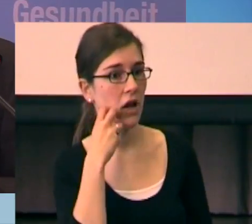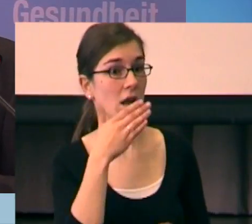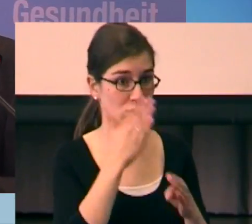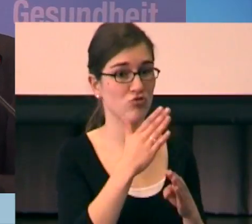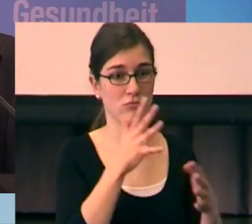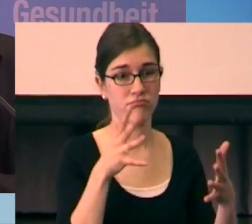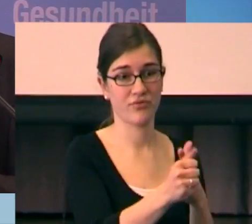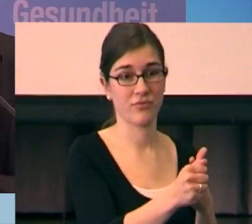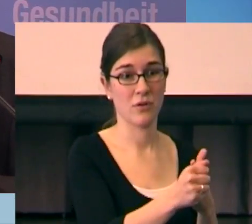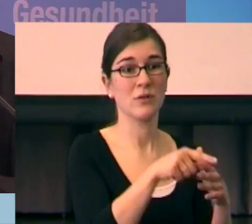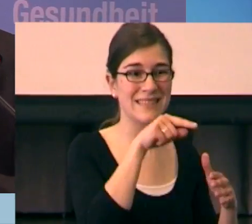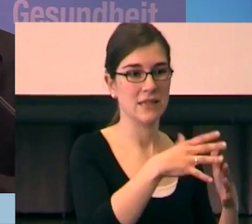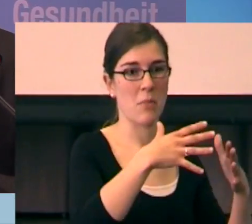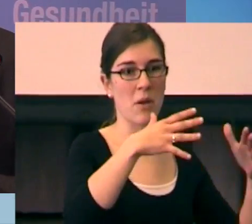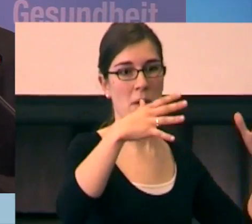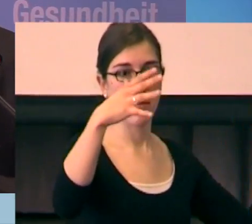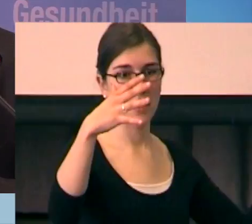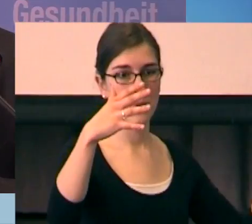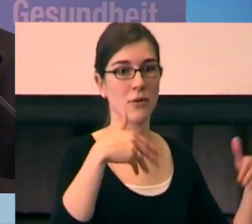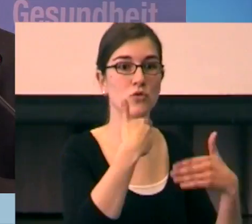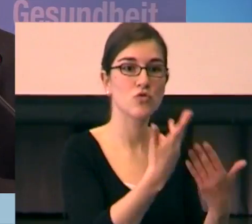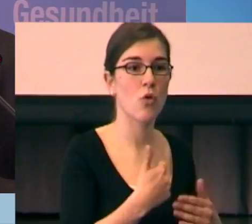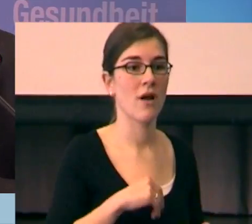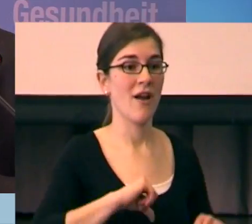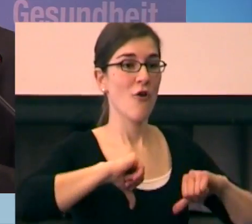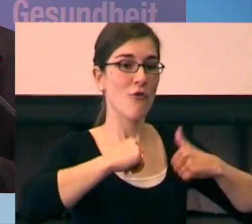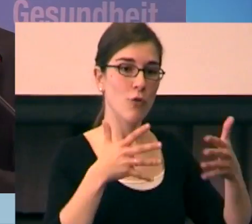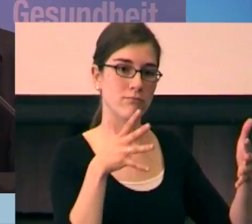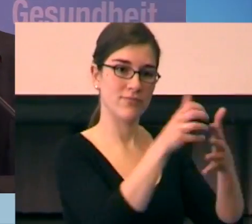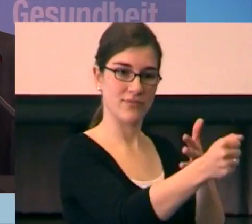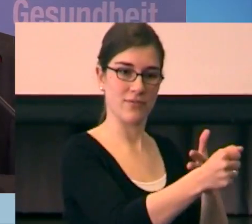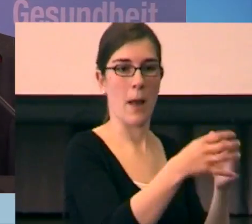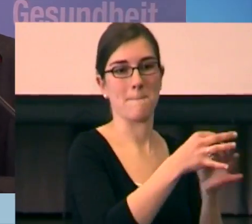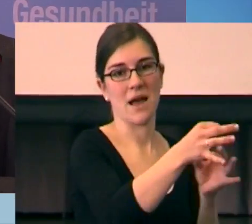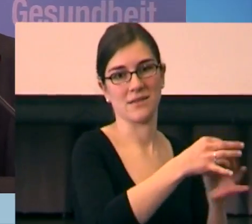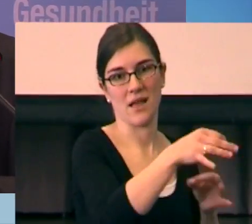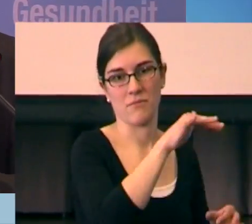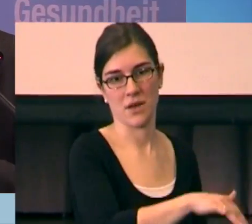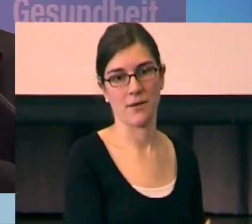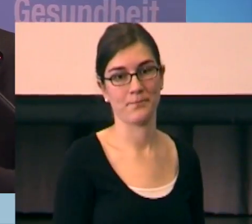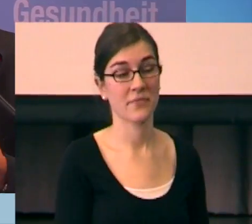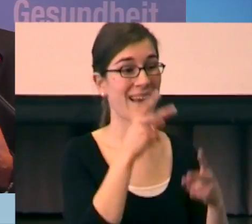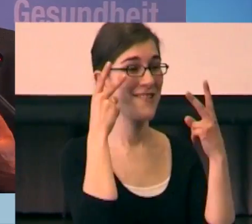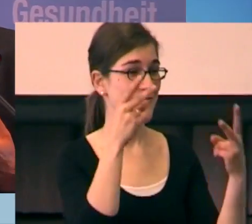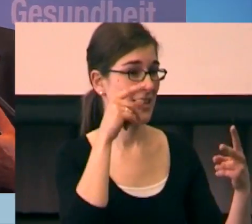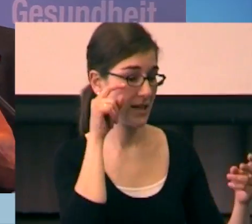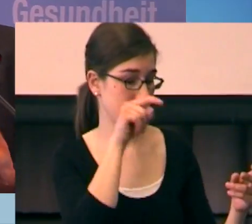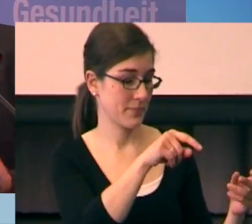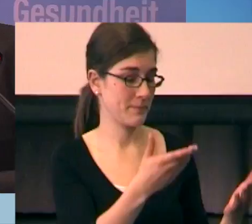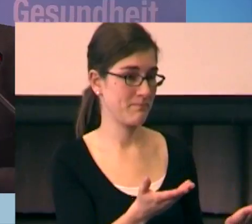mehr und das liegt sicherlich an den Früherkennungsmaßnahmen. Ganz wichtig dabei zu sehen, was